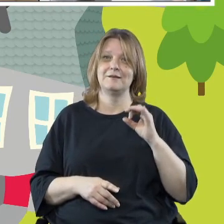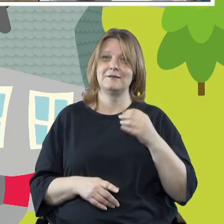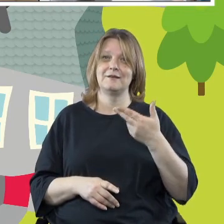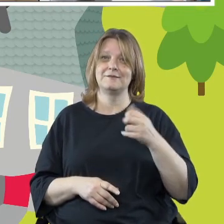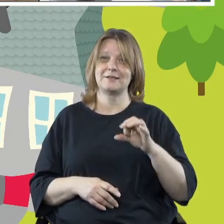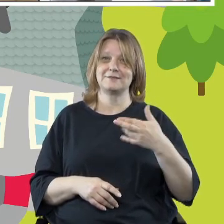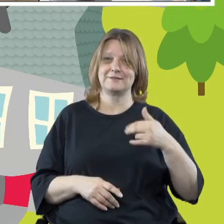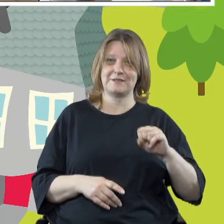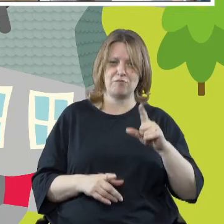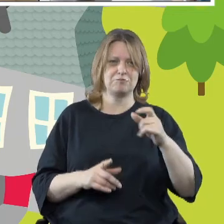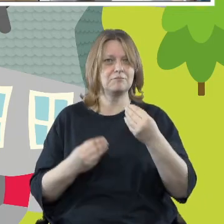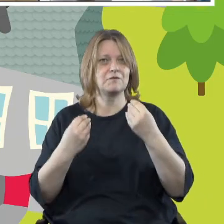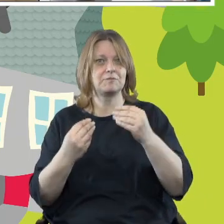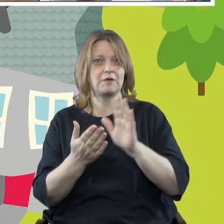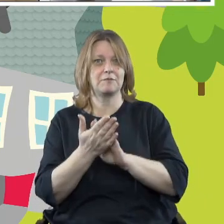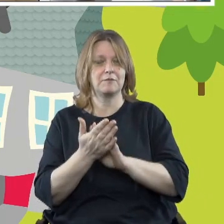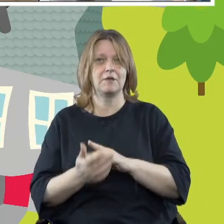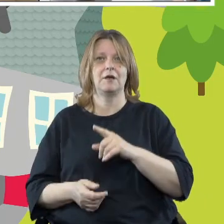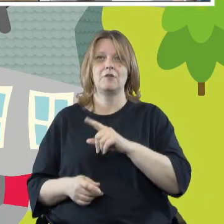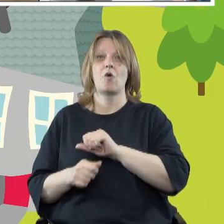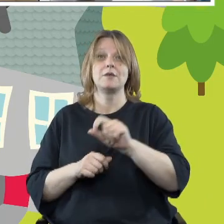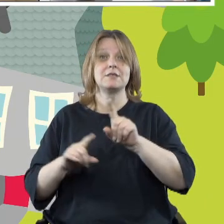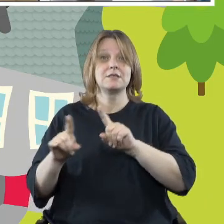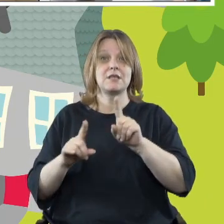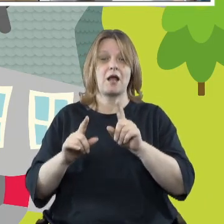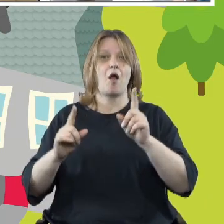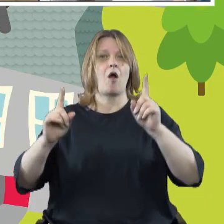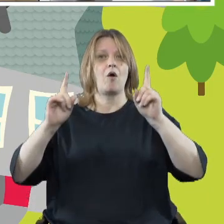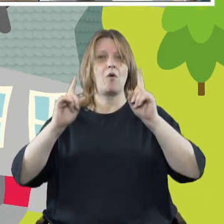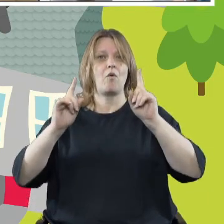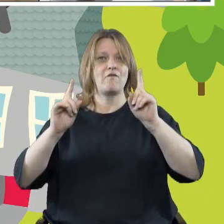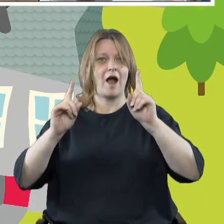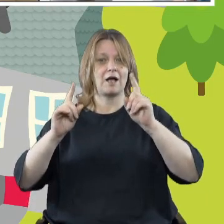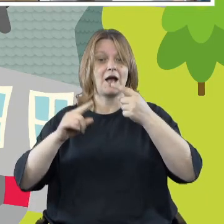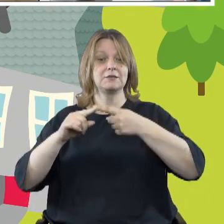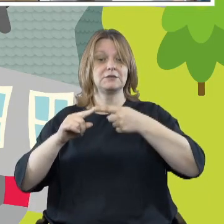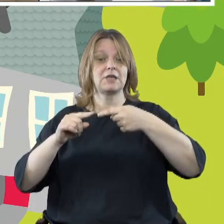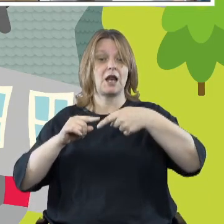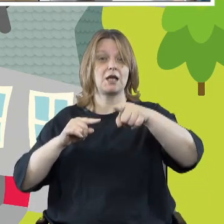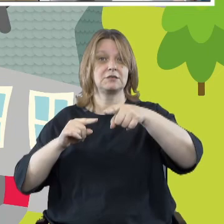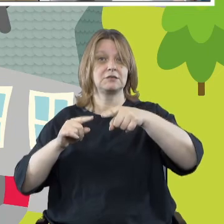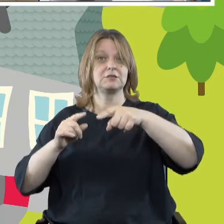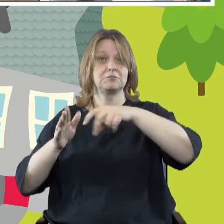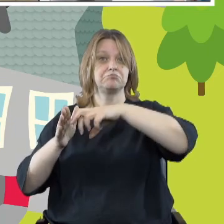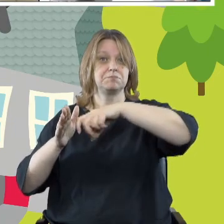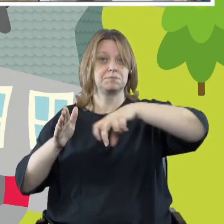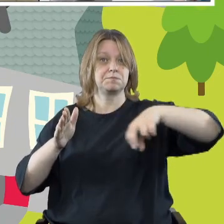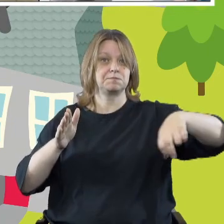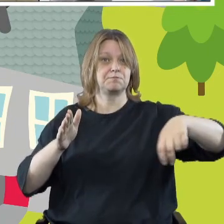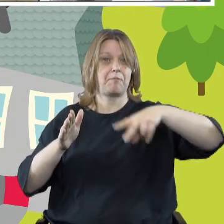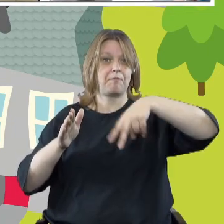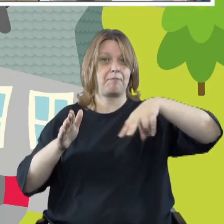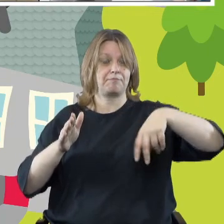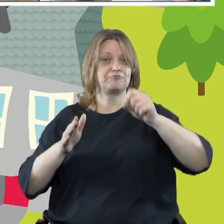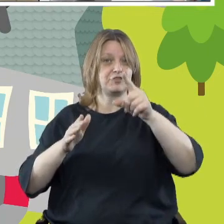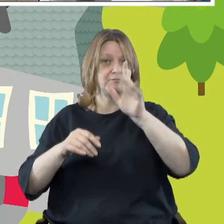Świetnie. Znakomicie. Brawo. Uwaga na przejście dla pieszych. Pamiętajcie, kiedy będziecie jechali z rodzicami samochodem,